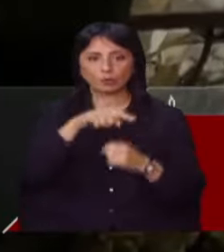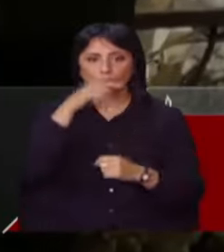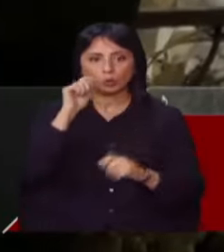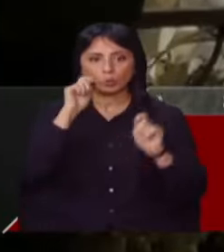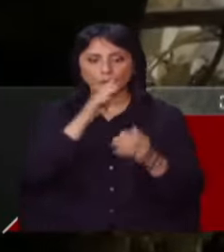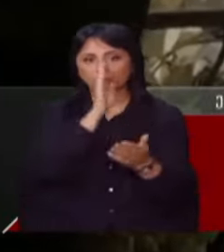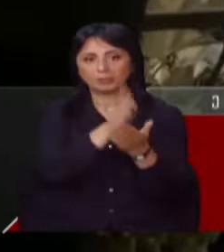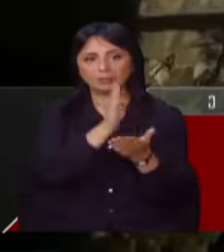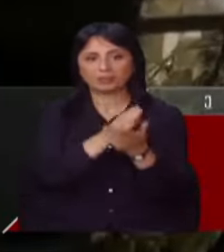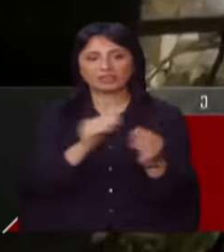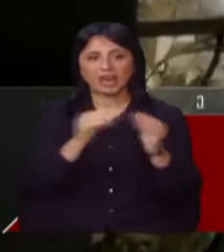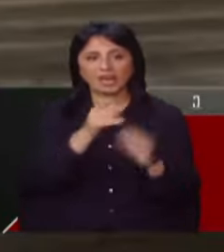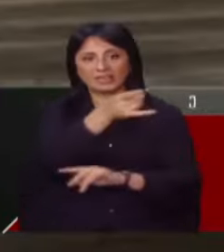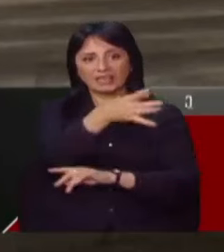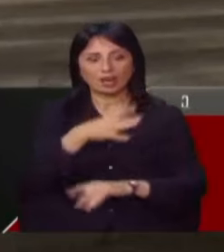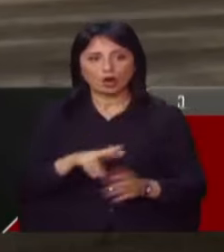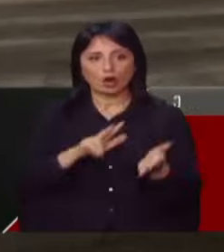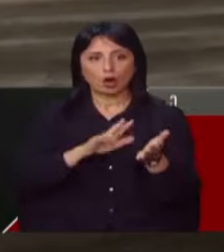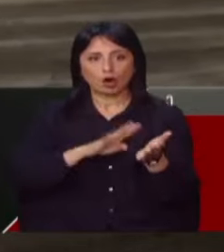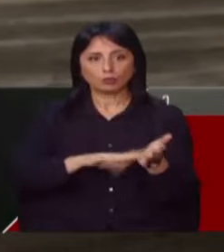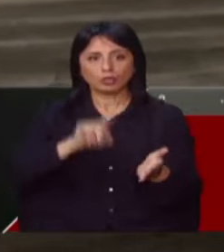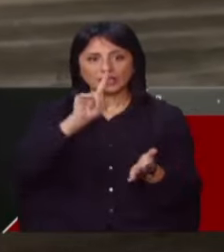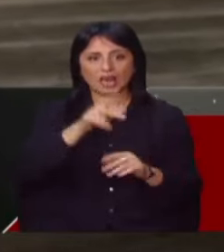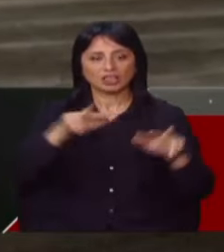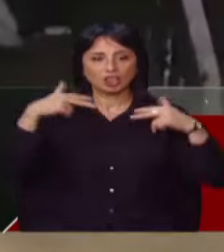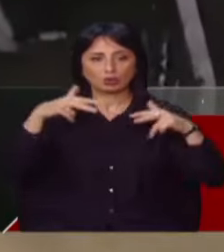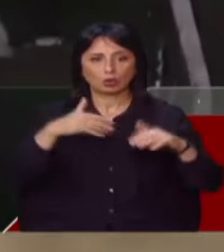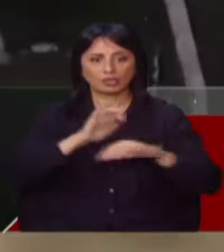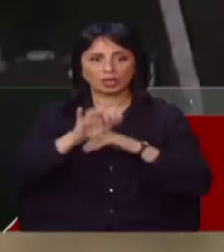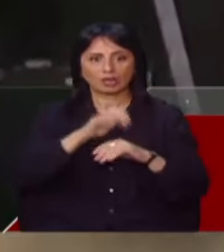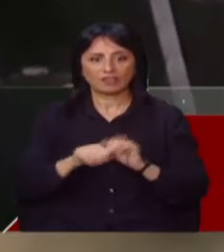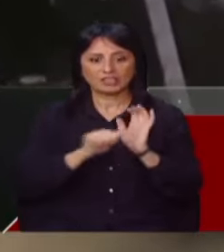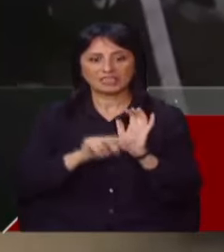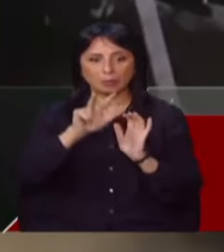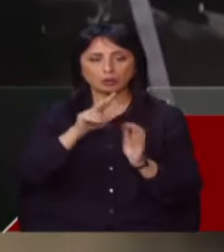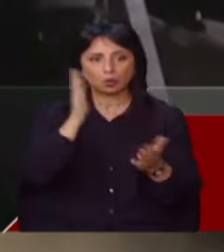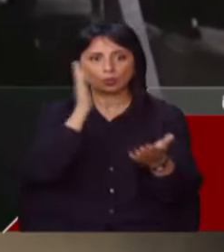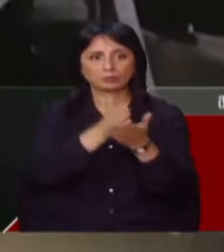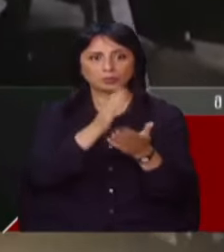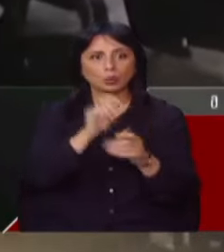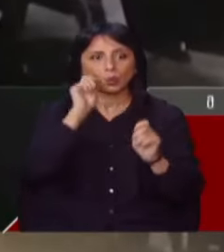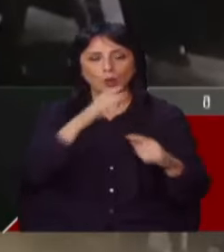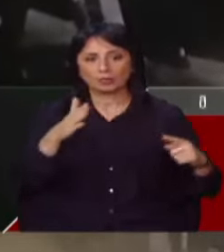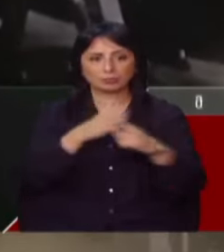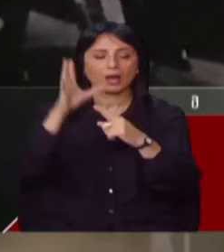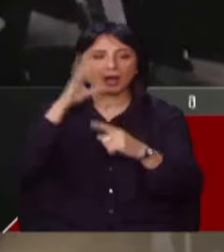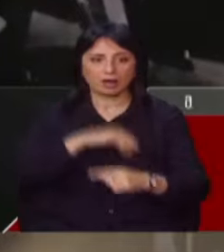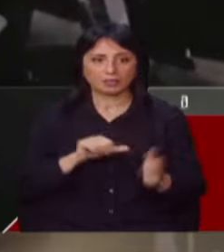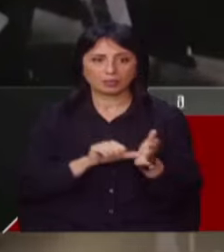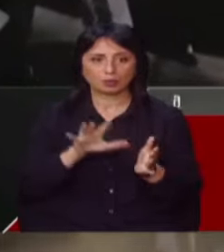რუსეთმა უკრაინის მიმართულებით 10 რაკეტა და 81 დრონი გაუშვა. 65 სამიზნე უკრაინელებმა ჩამოაგდეს.